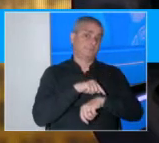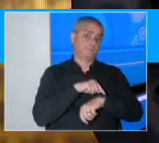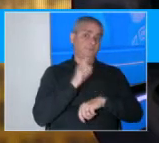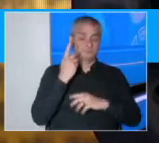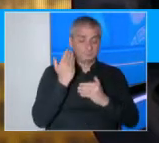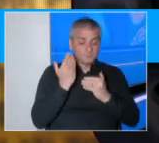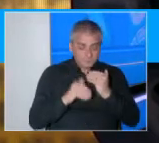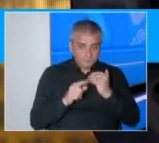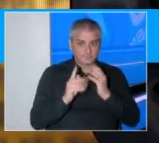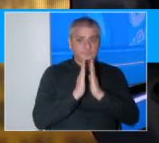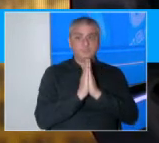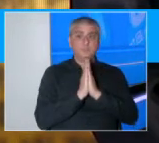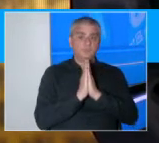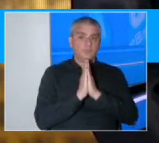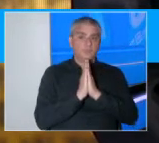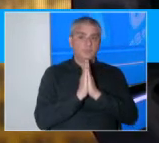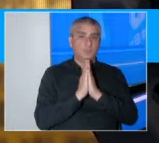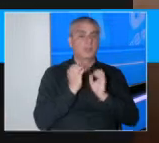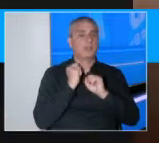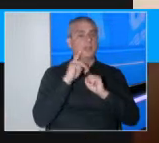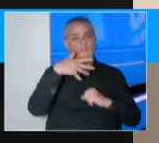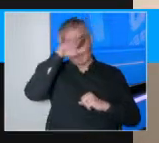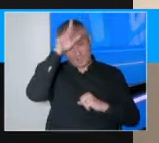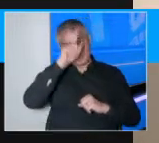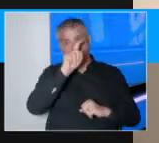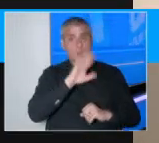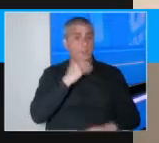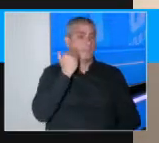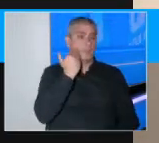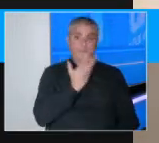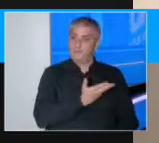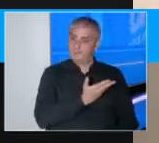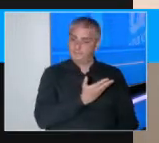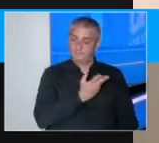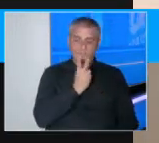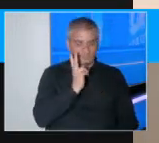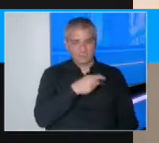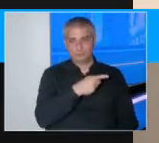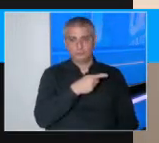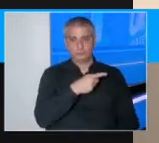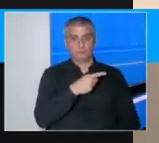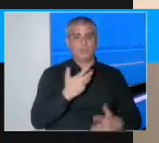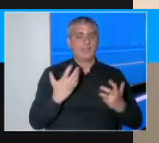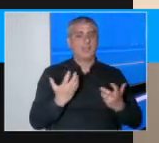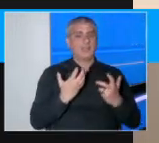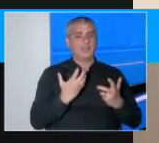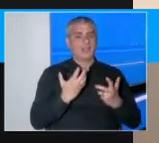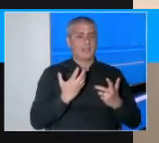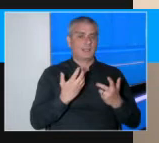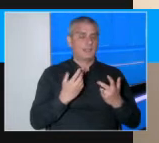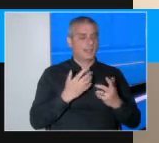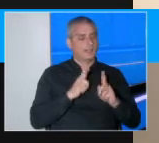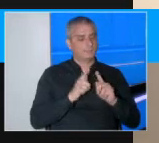היא בסופו של דבר מבקשת להעביר גם לאיראנים, אולי אפילו לאמריקאים, שיש בידה בעצם כלי המנעה או